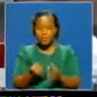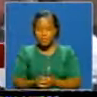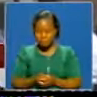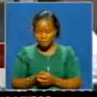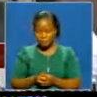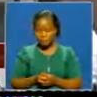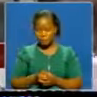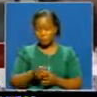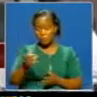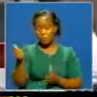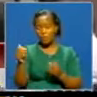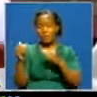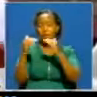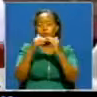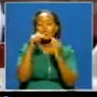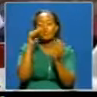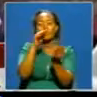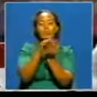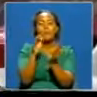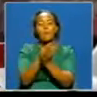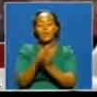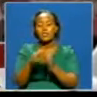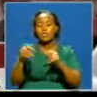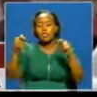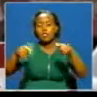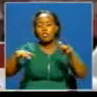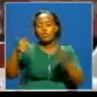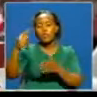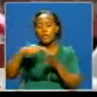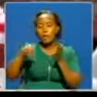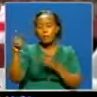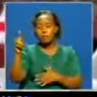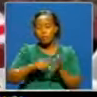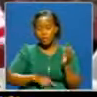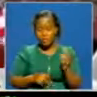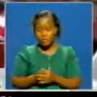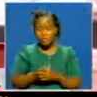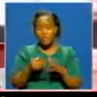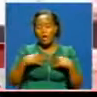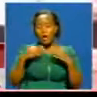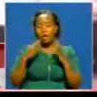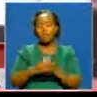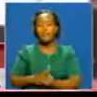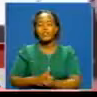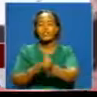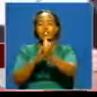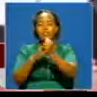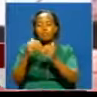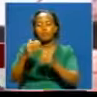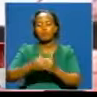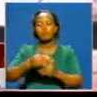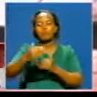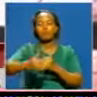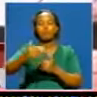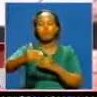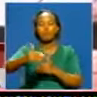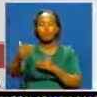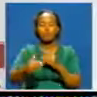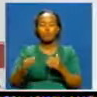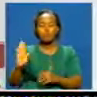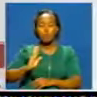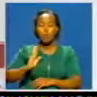kampuni ya Equity leo walipitisha maazimio ambayo yaliimarisha miundo ya uongozi, kuendelea kuimarisha wanachama wa bodi